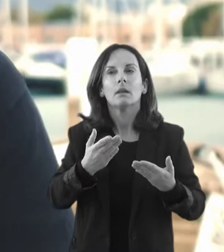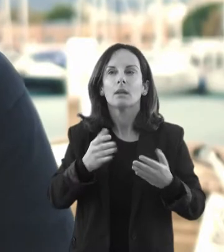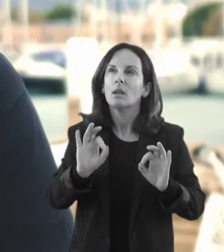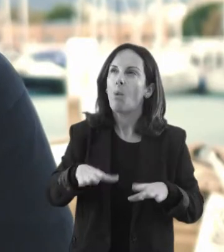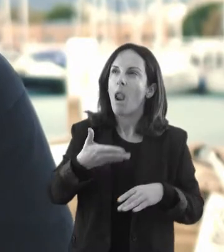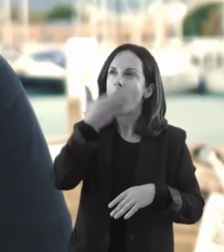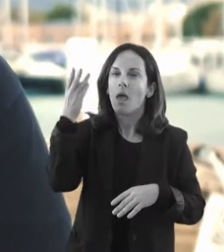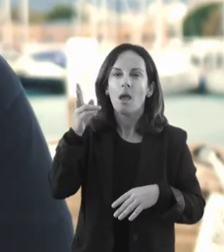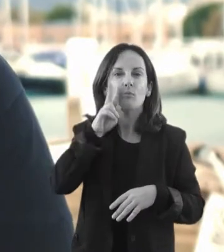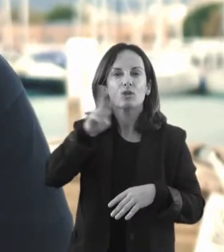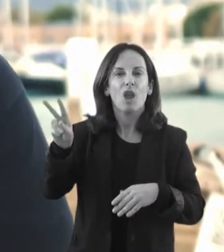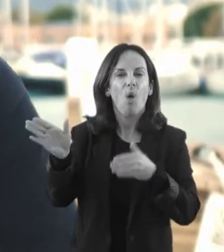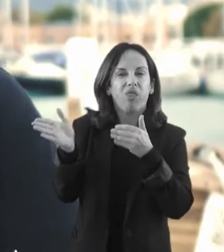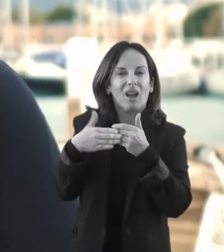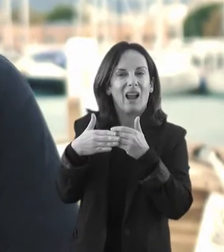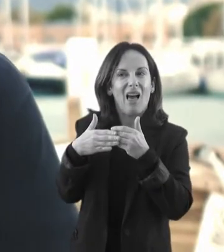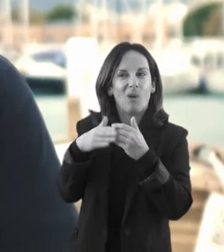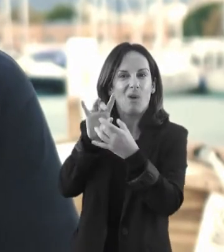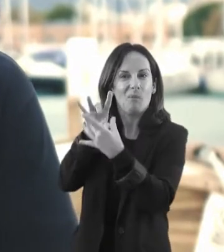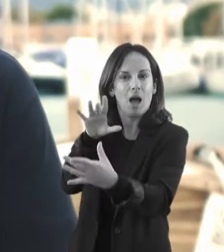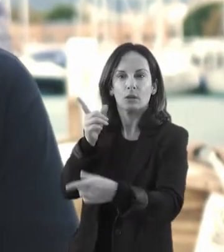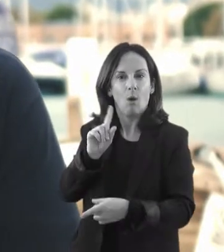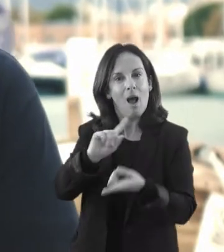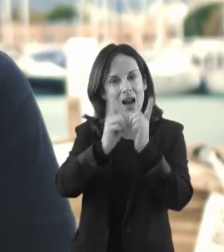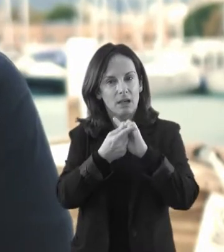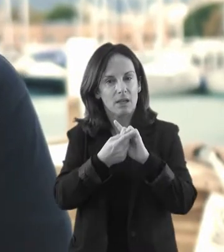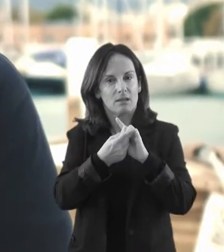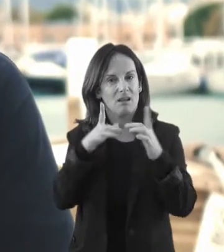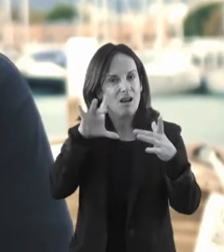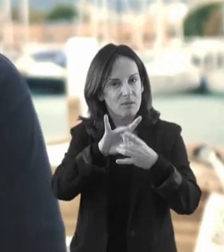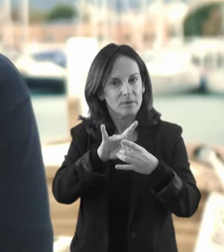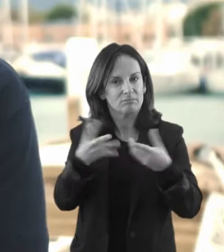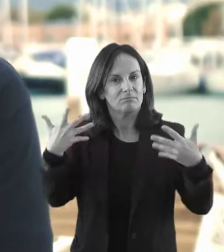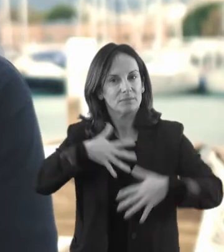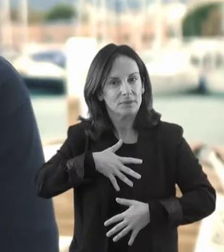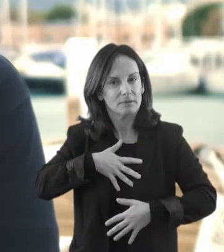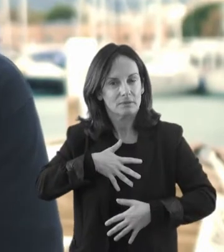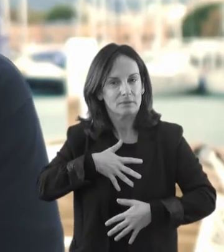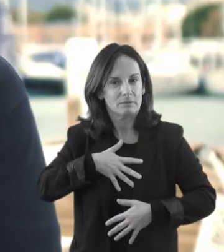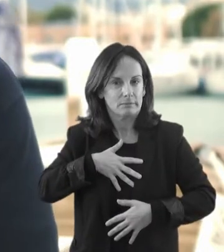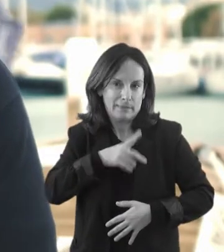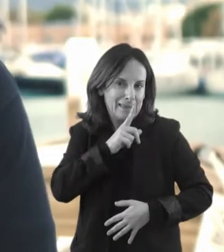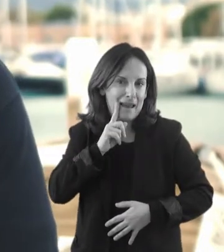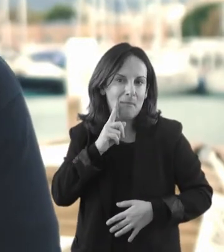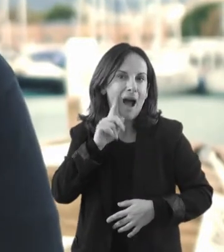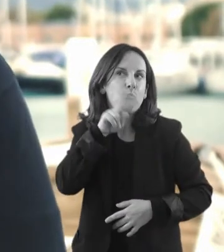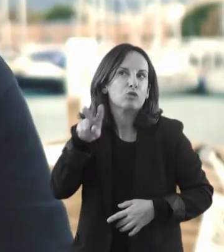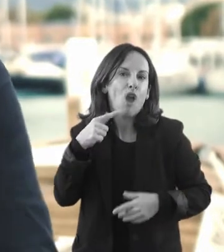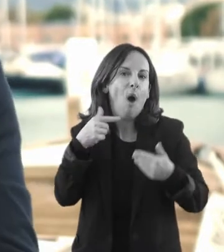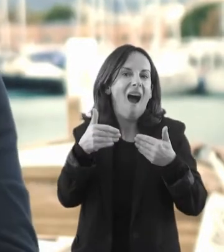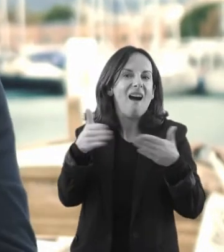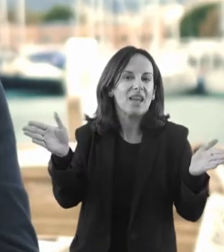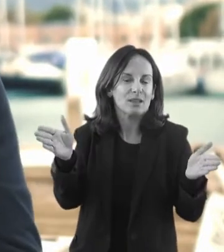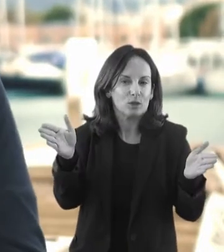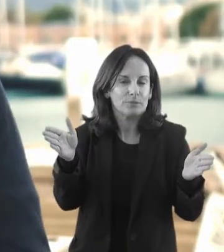són museus tancats, sinó un museu obert, d'acord? Això és una idea. Després, explicar que bé, que